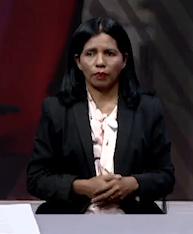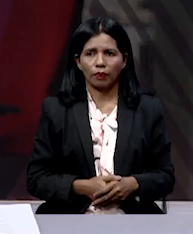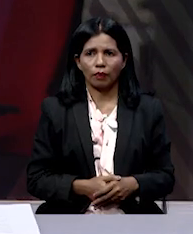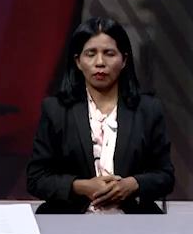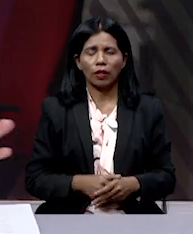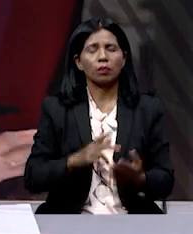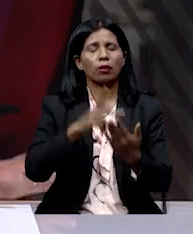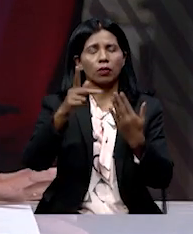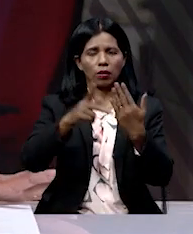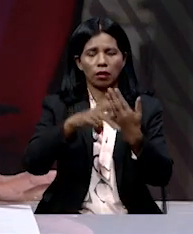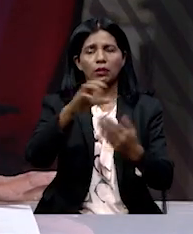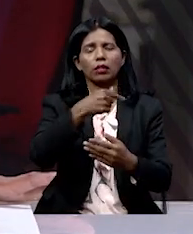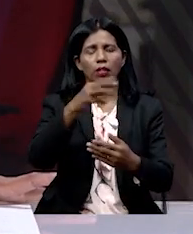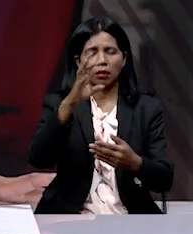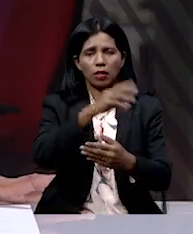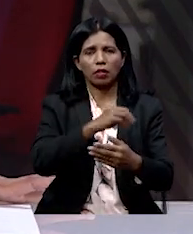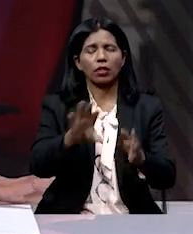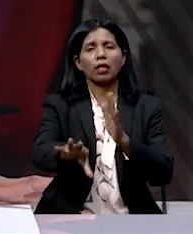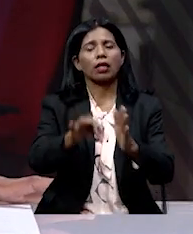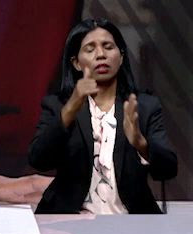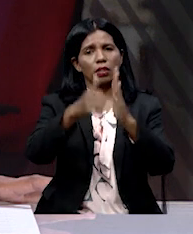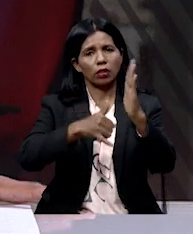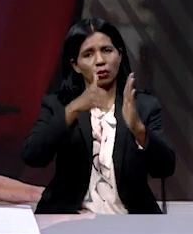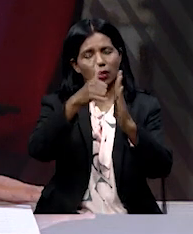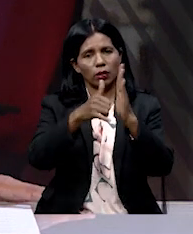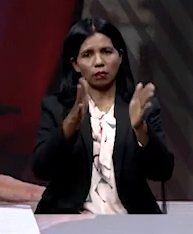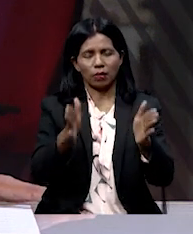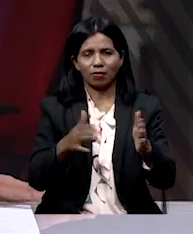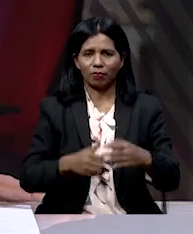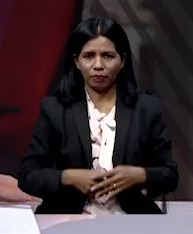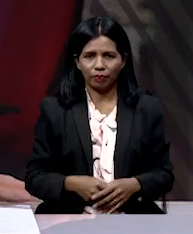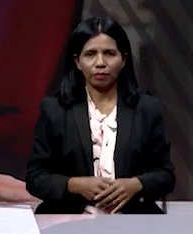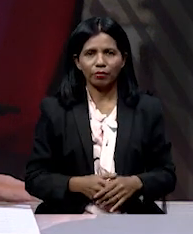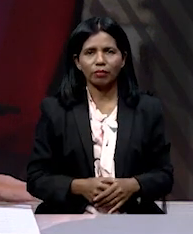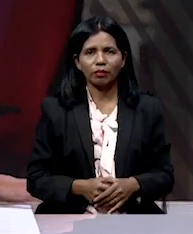Program Jimin TV live streaming hetan Silver Plate Husi YouTube.